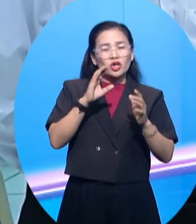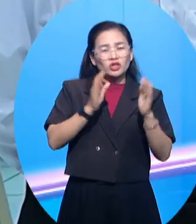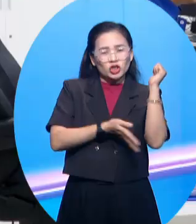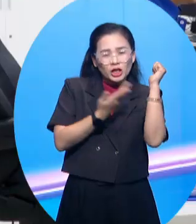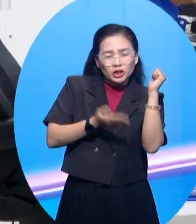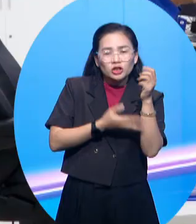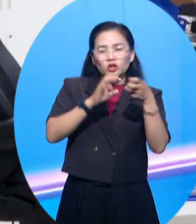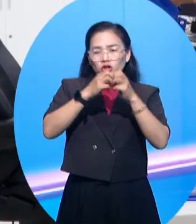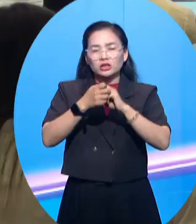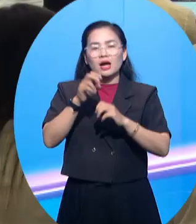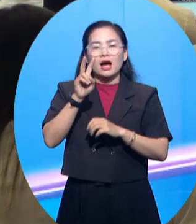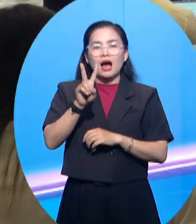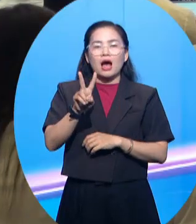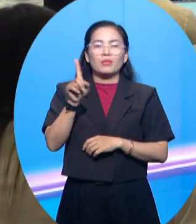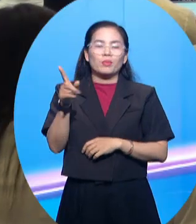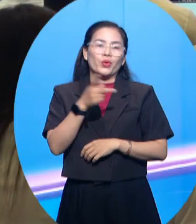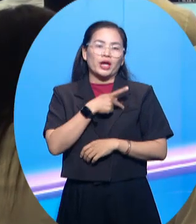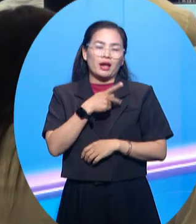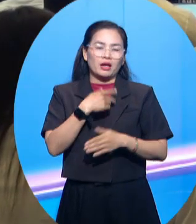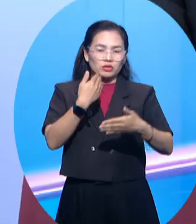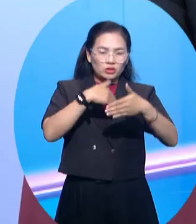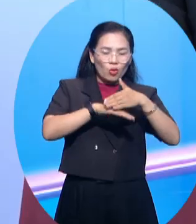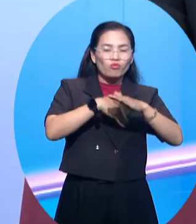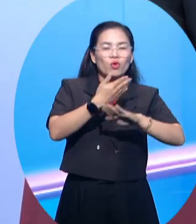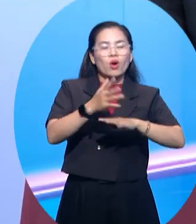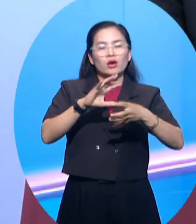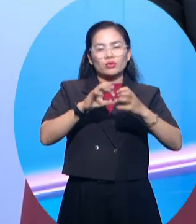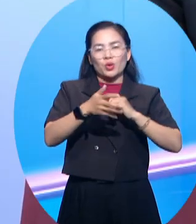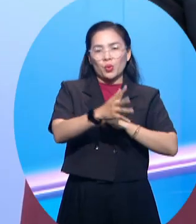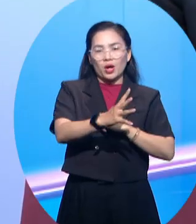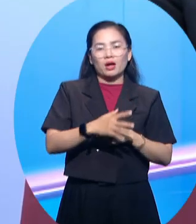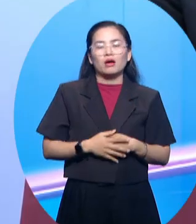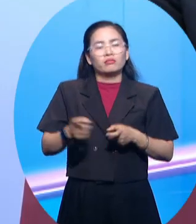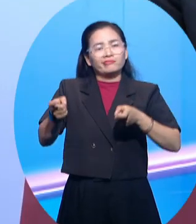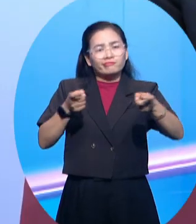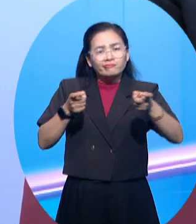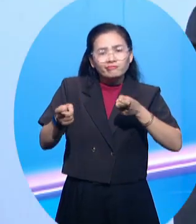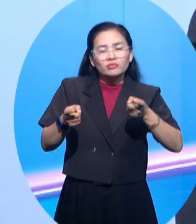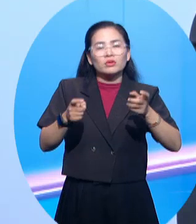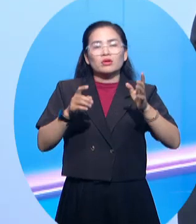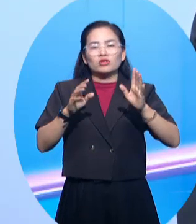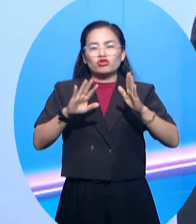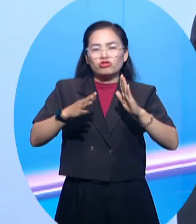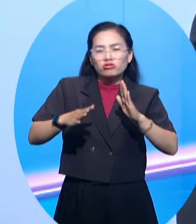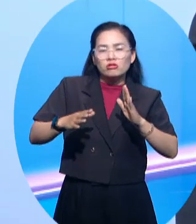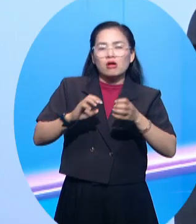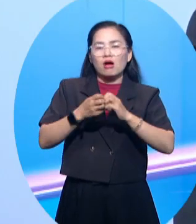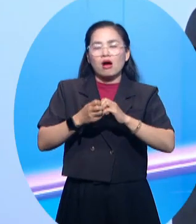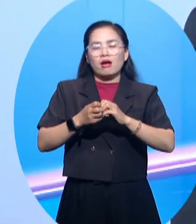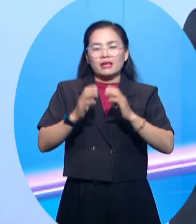vụ sửa chữa cho 21 khách hàng trong và ngoài EVN hoàn thành công tác tiếp nhận quản lý vận hành sửa chữa bảo dưỡng nhà máy điện Phú